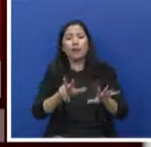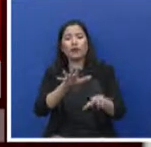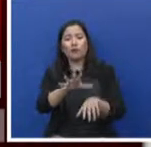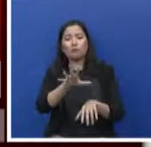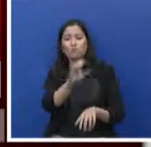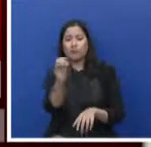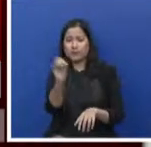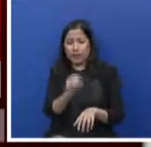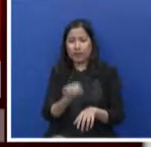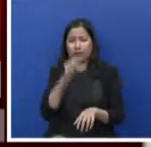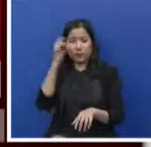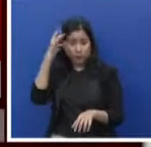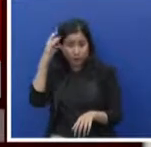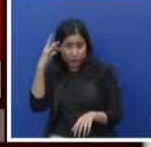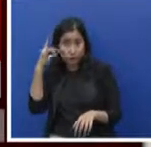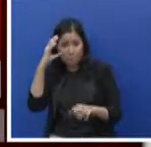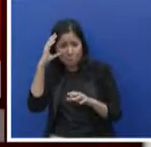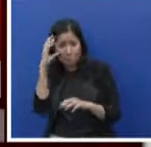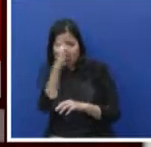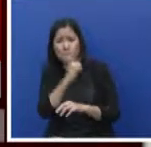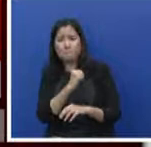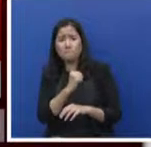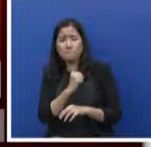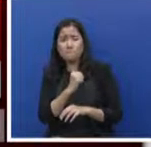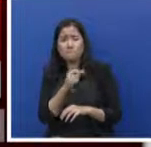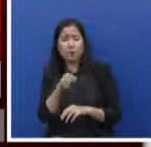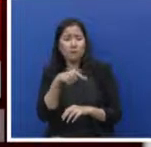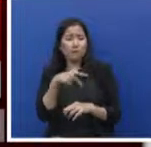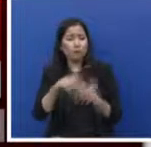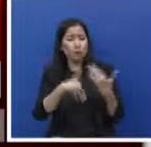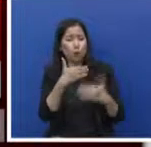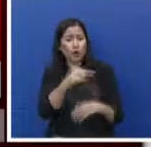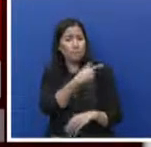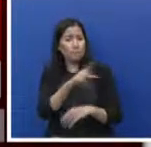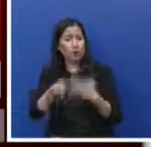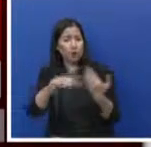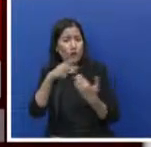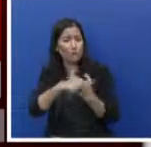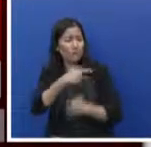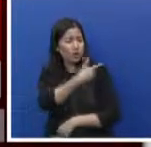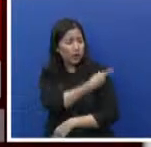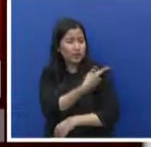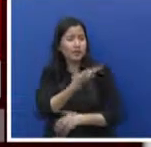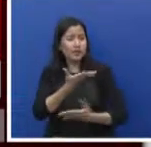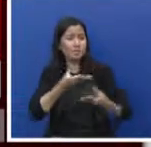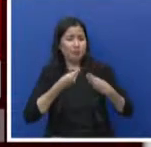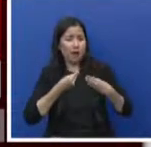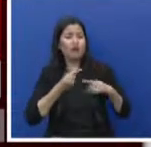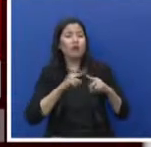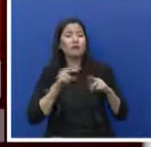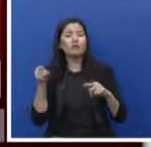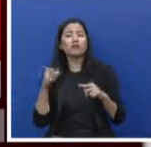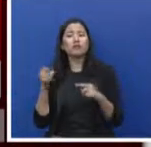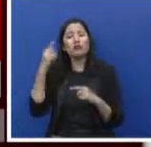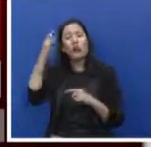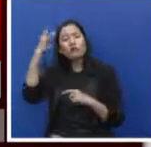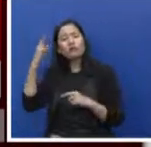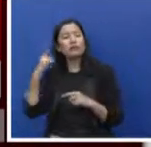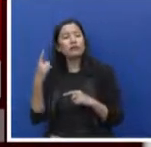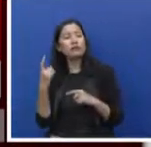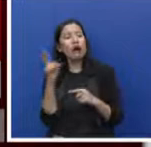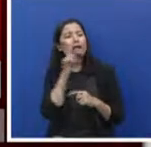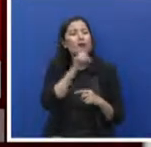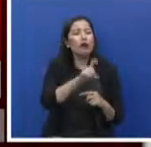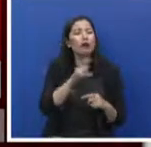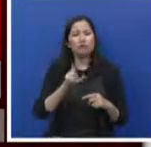mayoritas driver kami itu memahami dan menerima dengan baik program vaksinasi pemerintah. Pertanyaan mereka berikutnya adalah bagaimana caranya saya bisa